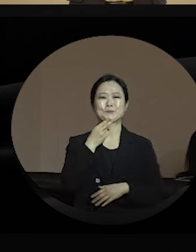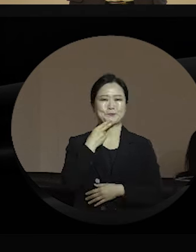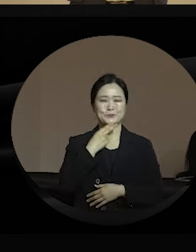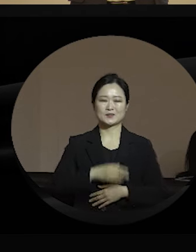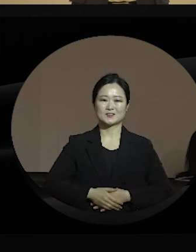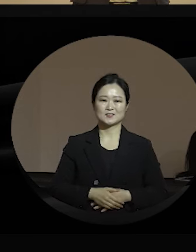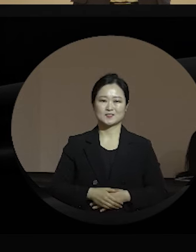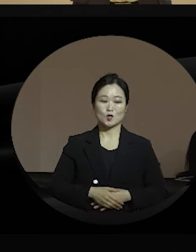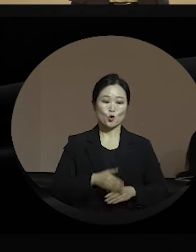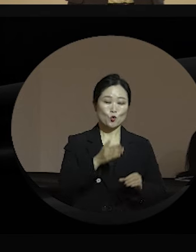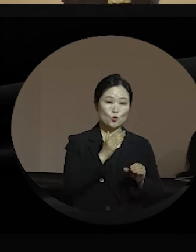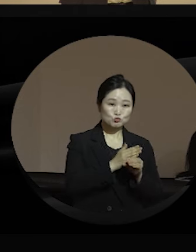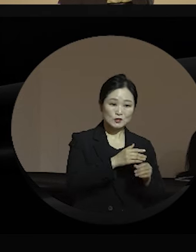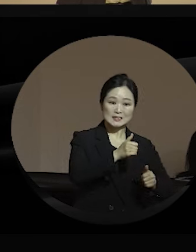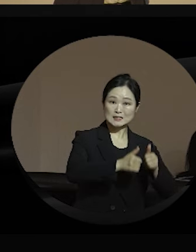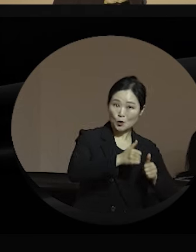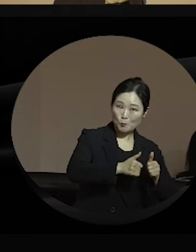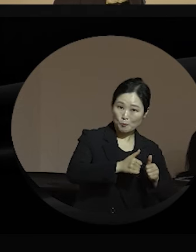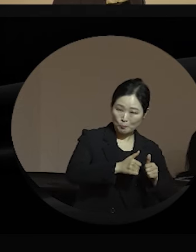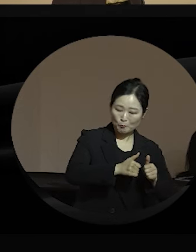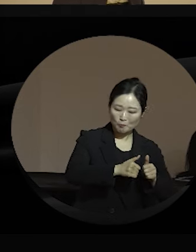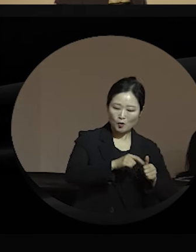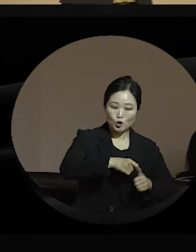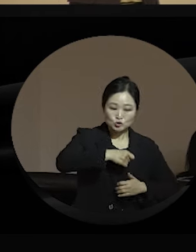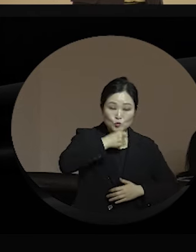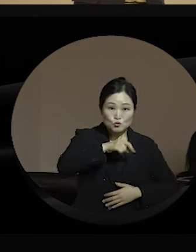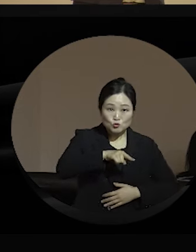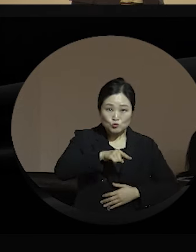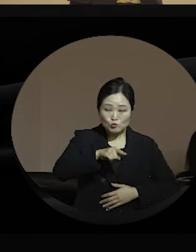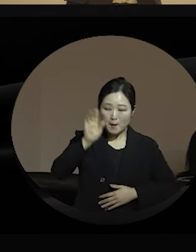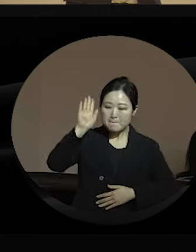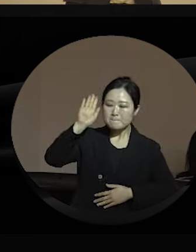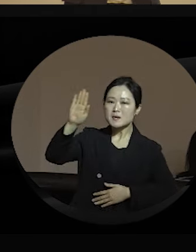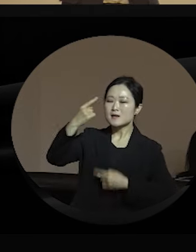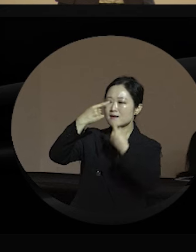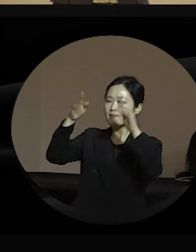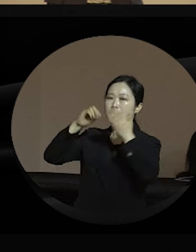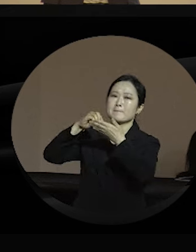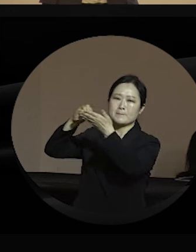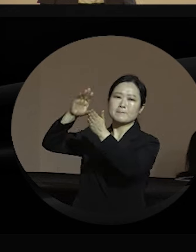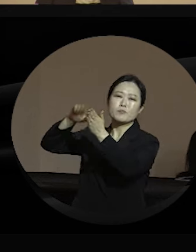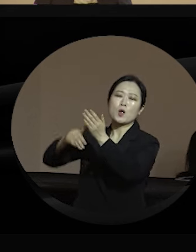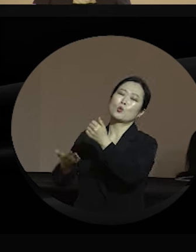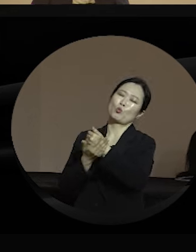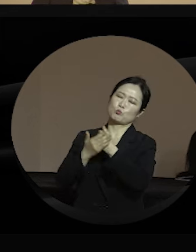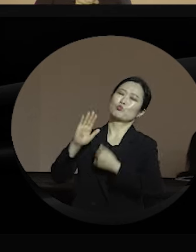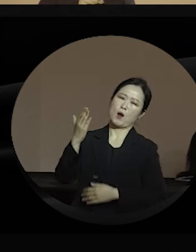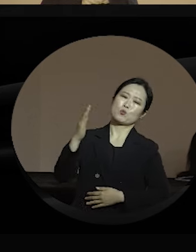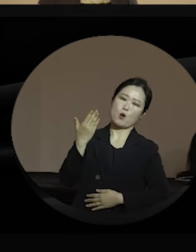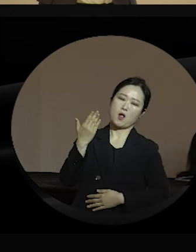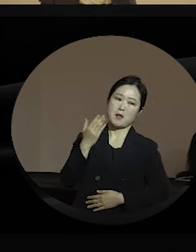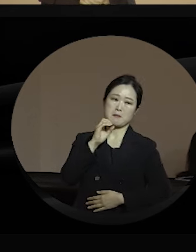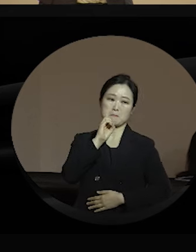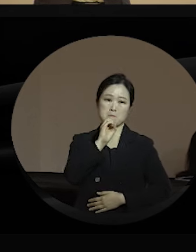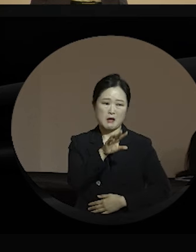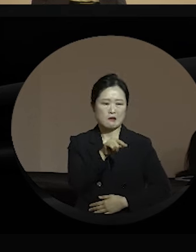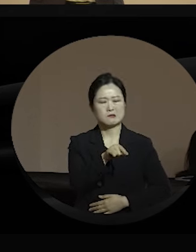중간고사 성적, 대학 갈 때 도움이 될 거다, 먼 훗날 너의 인생에 큰 힘이 될 거다 하는